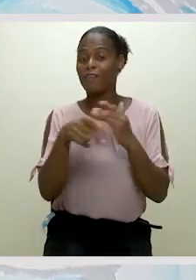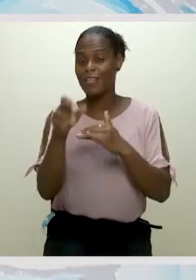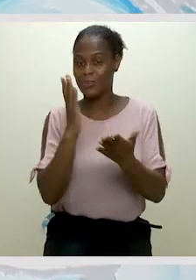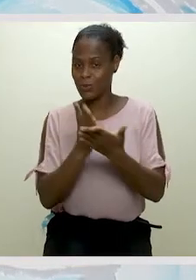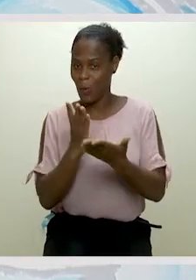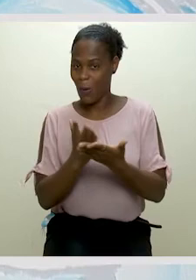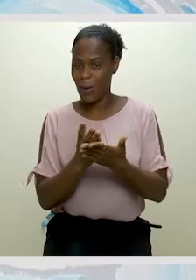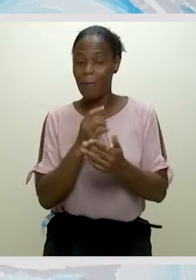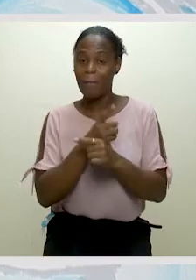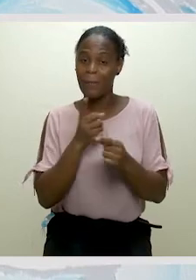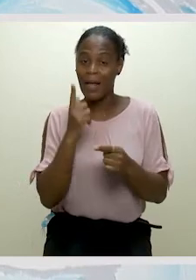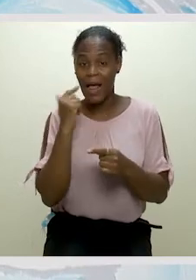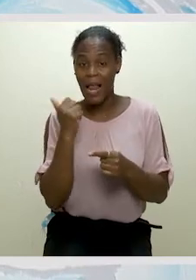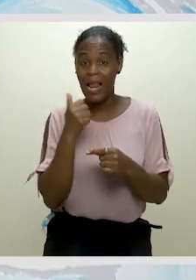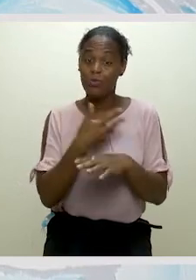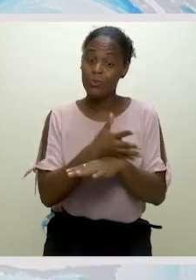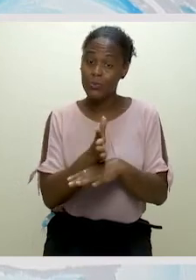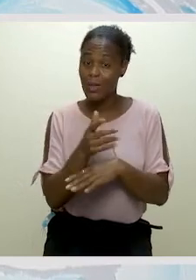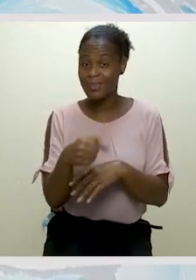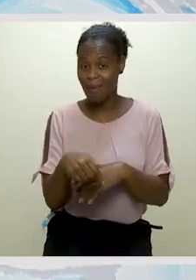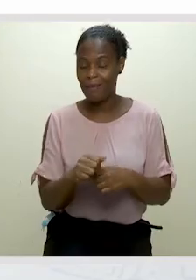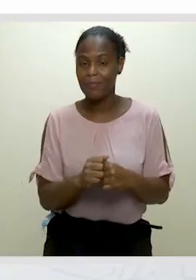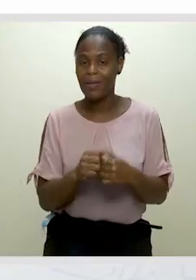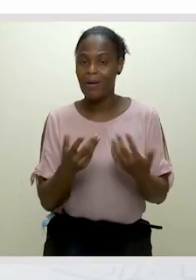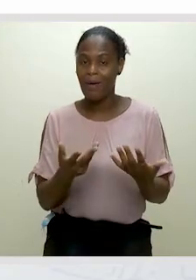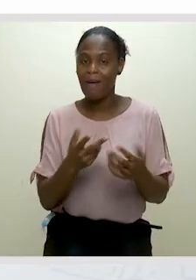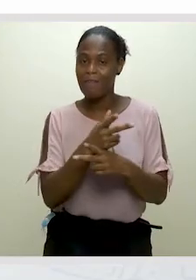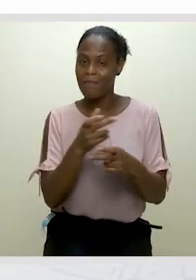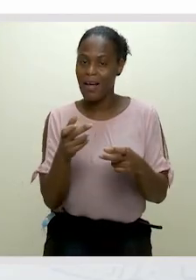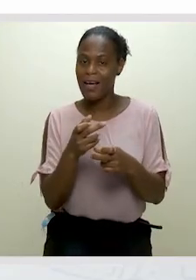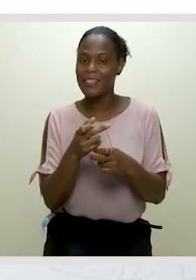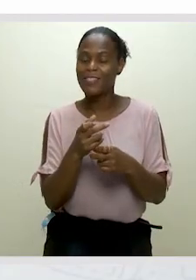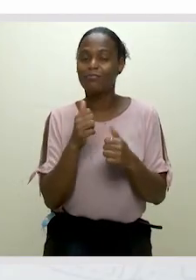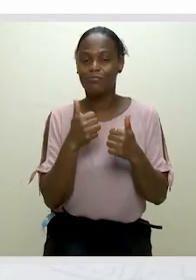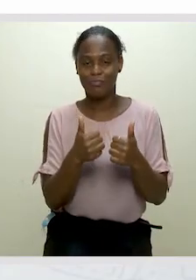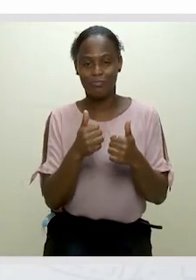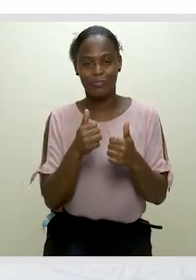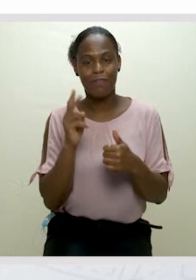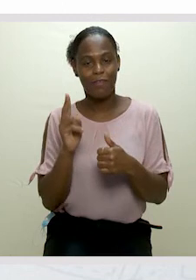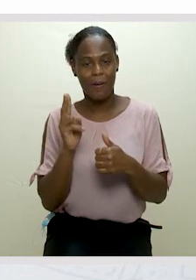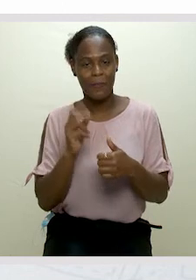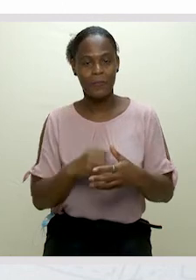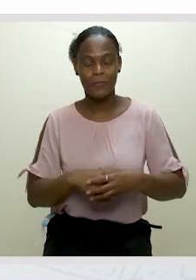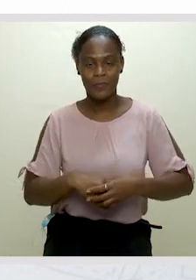pour aller à l'école parce qu'elle est en retard. Alors, l'affirmation